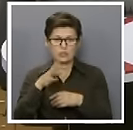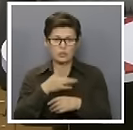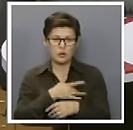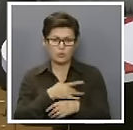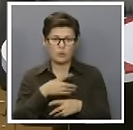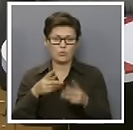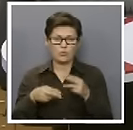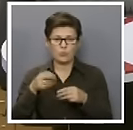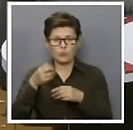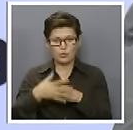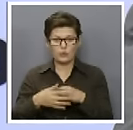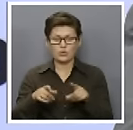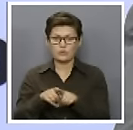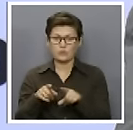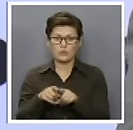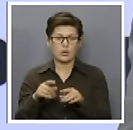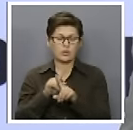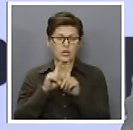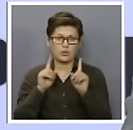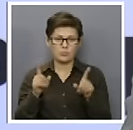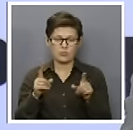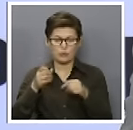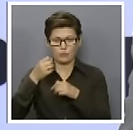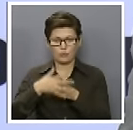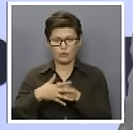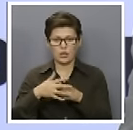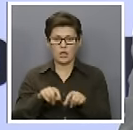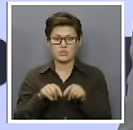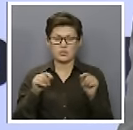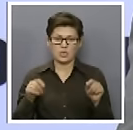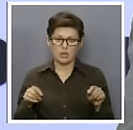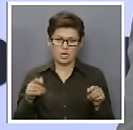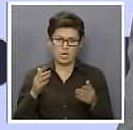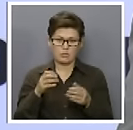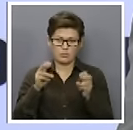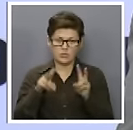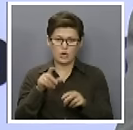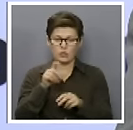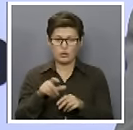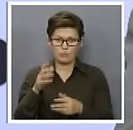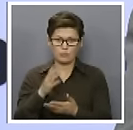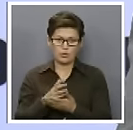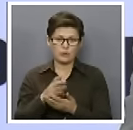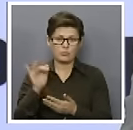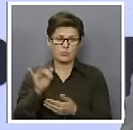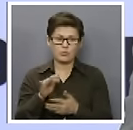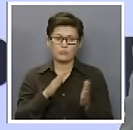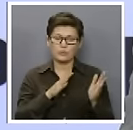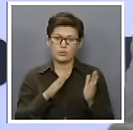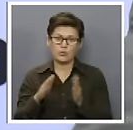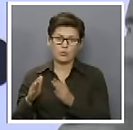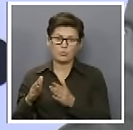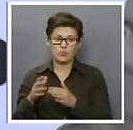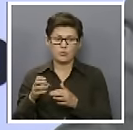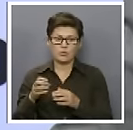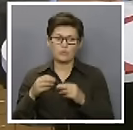деп атсыздар. Осындай керемет орталықтар бізде ашылған. Мамандар да бар. Бірақ жүйелі осы салаға бір